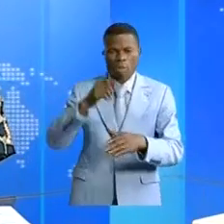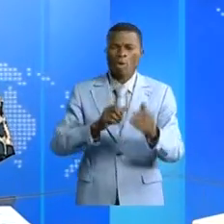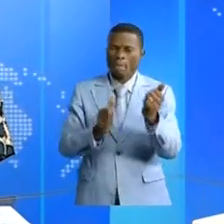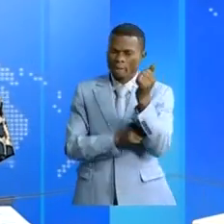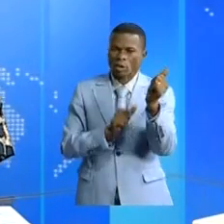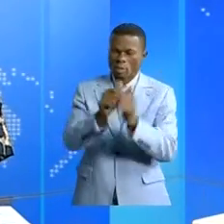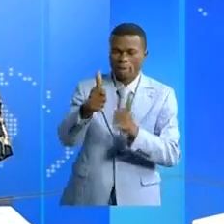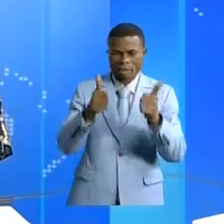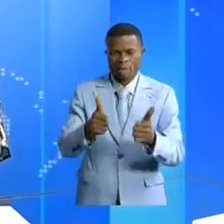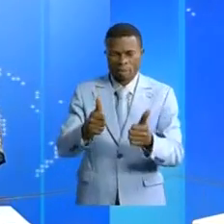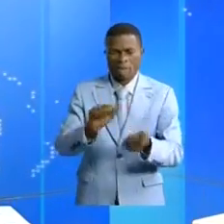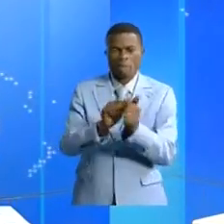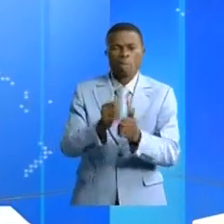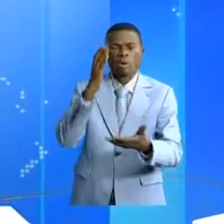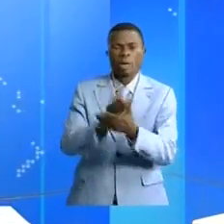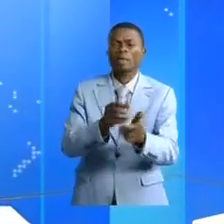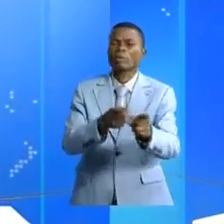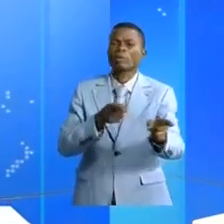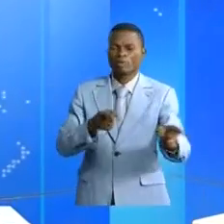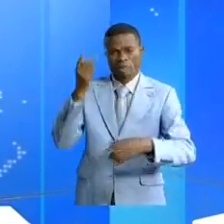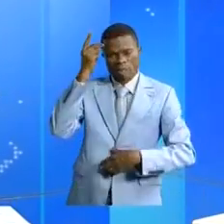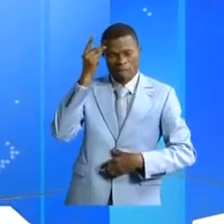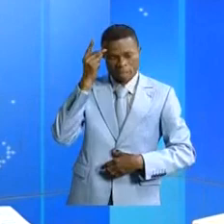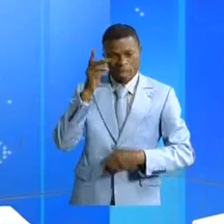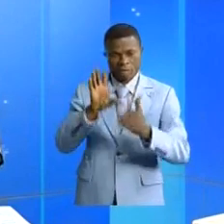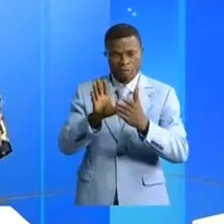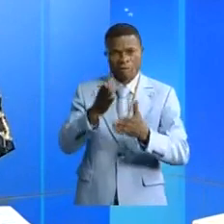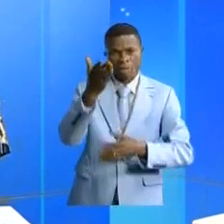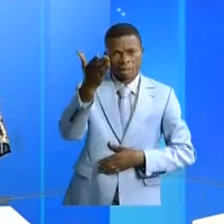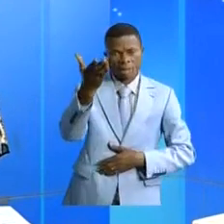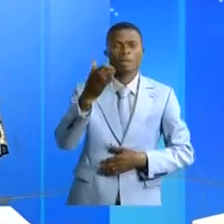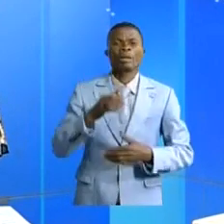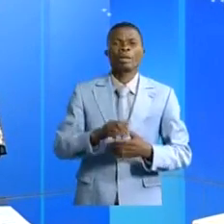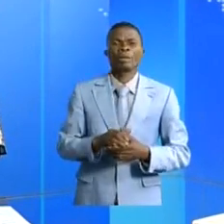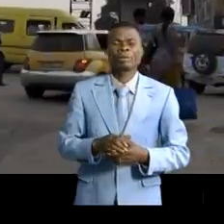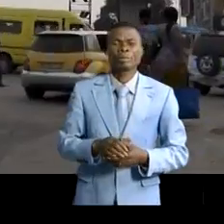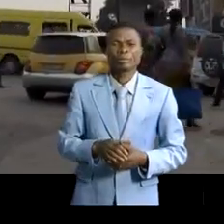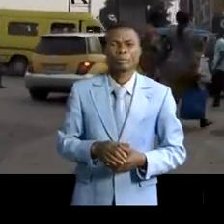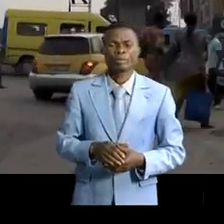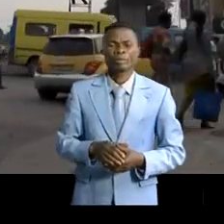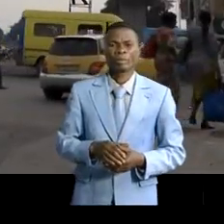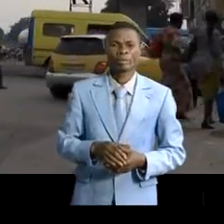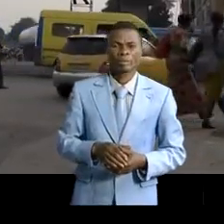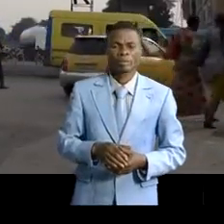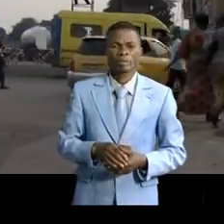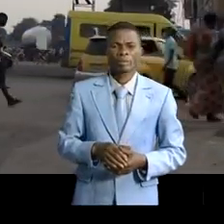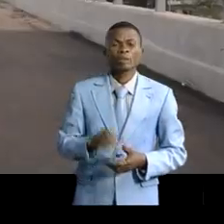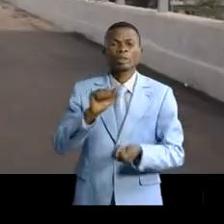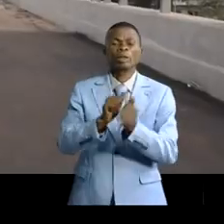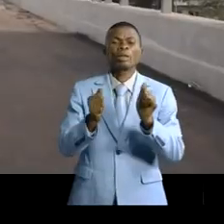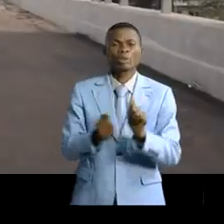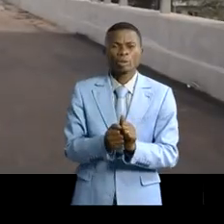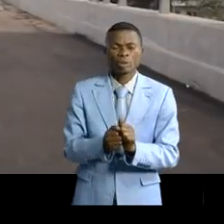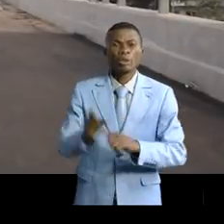et désengorger les embouteillages à Kinshasa. Nanou Oumbapwati était sur terrain. C'est une question